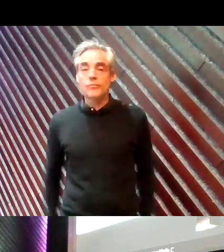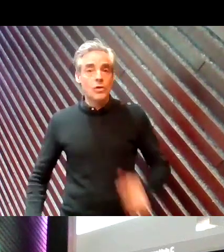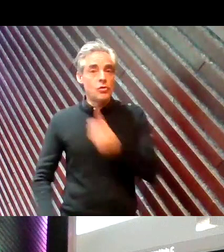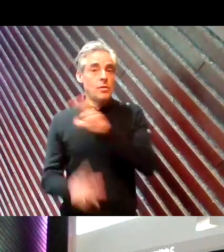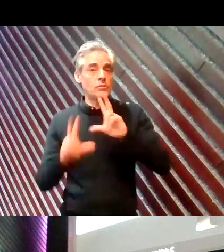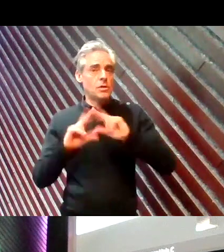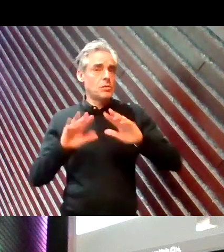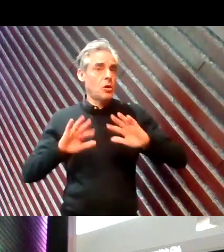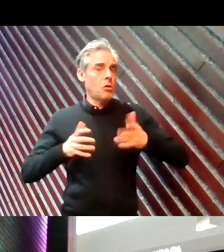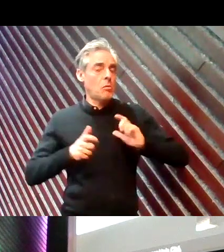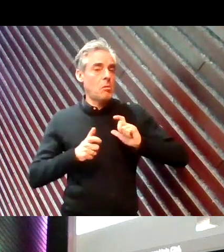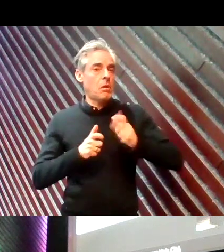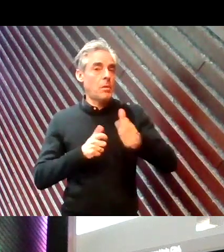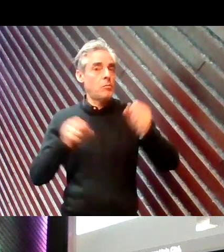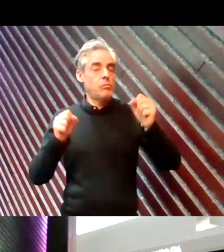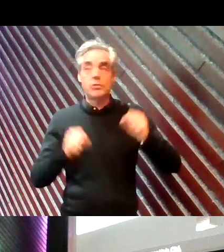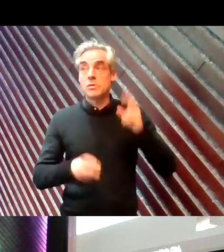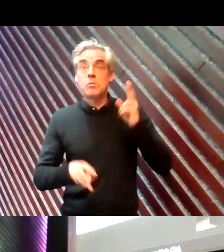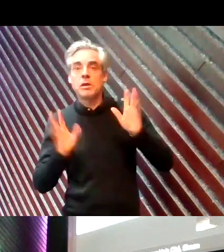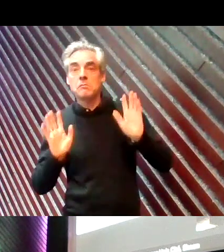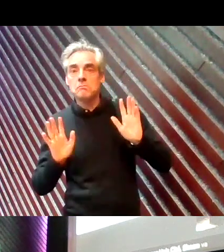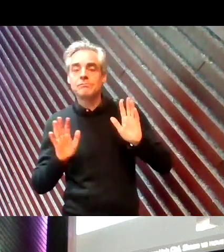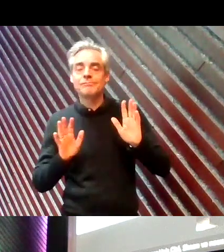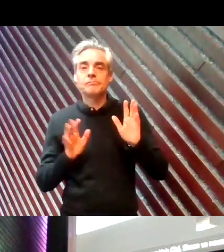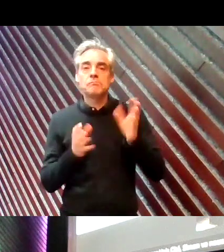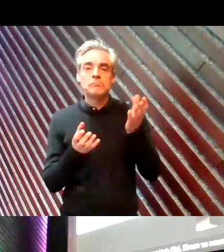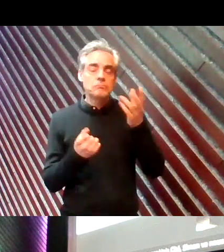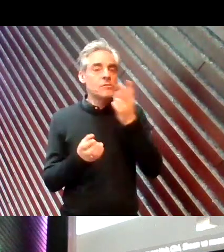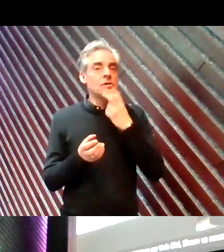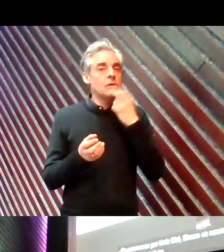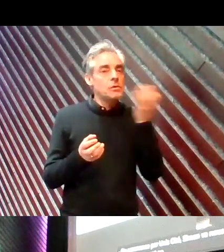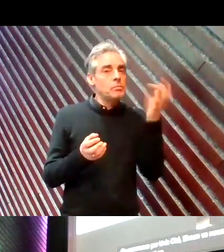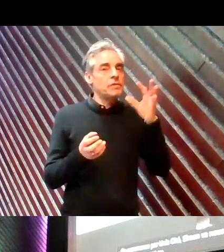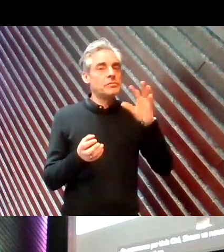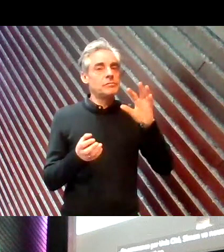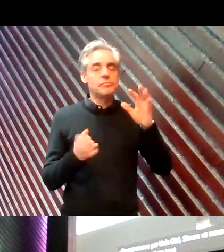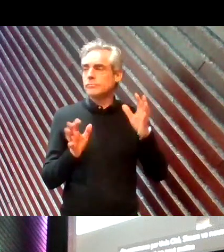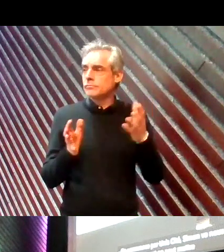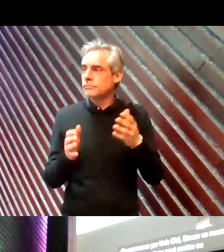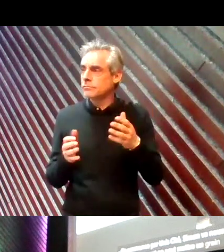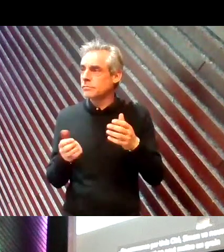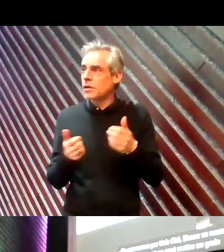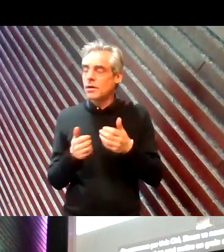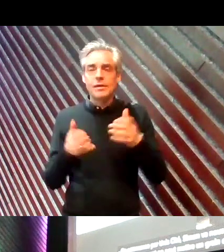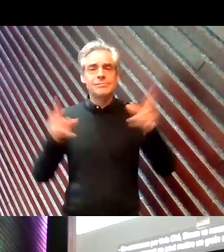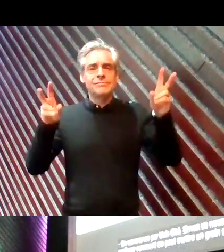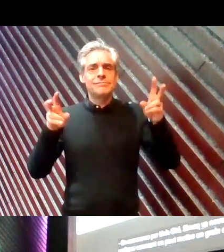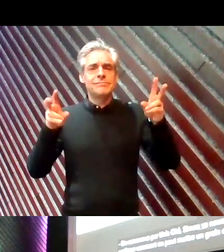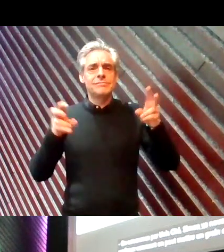expliquer effectivement comment on peut peut-être mettre une graine de citoyenneté dans chacun des jeunes. Vous appelez ça, je crois, le capital